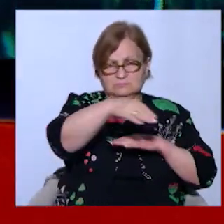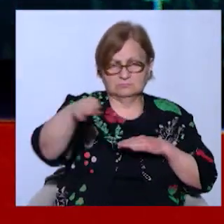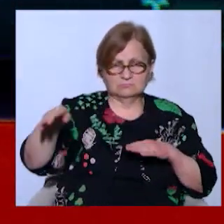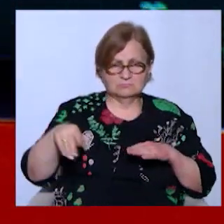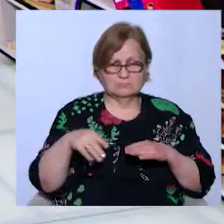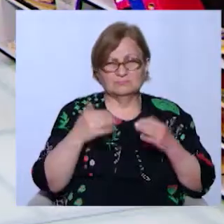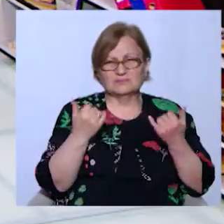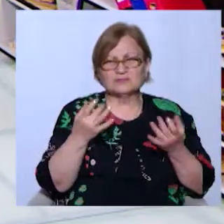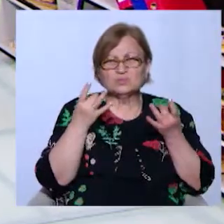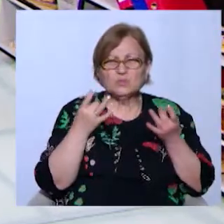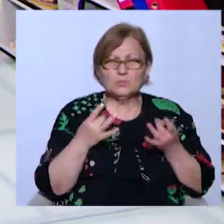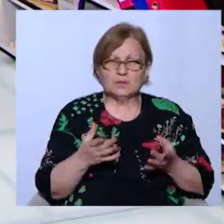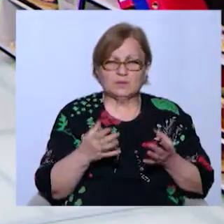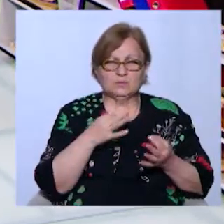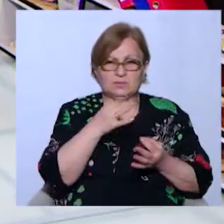დღეს უბრალოდ მინდა